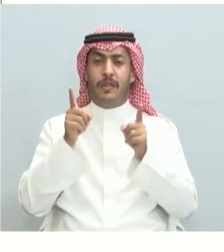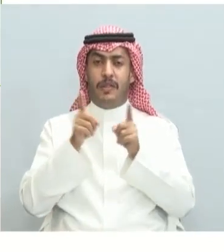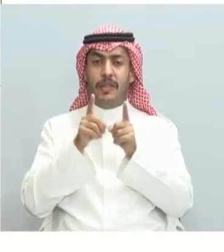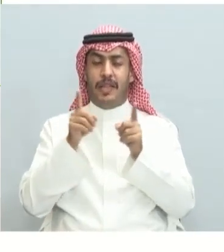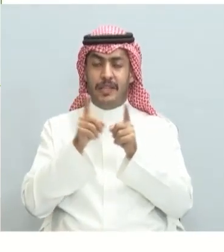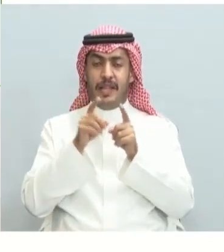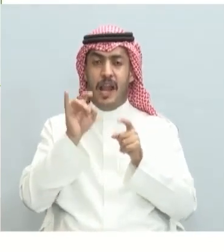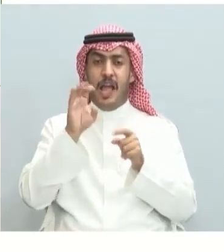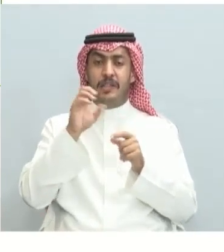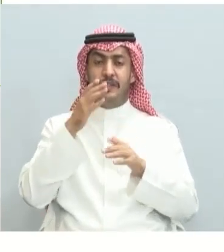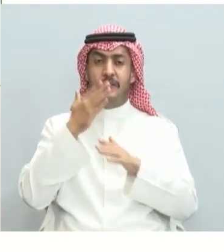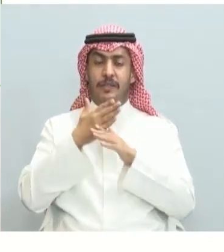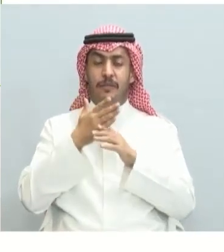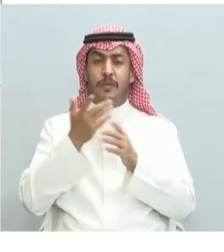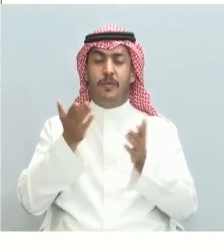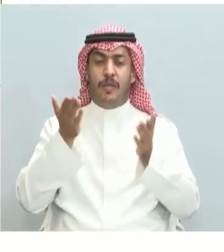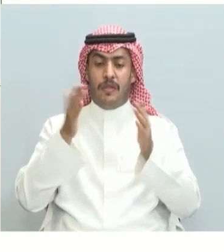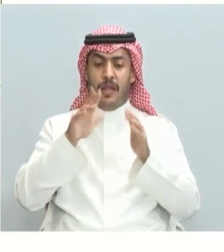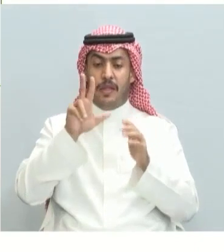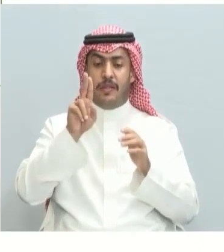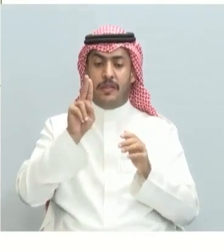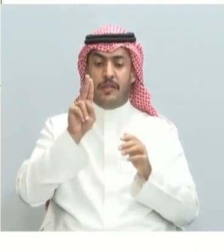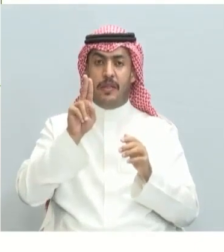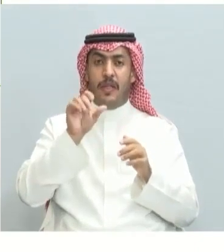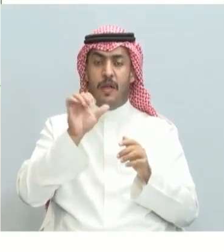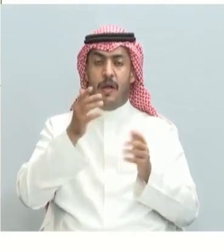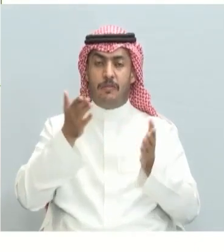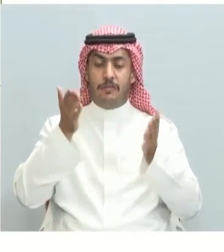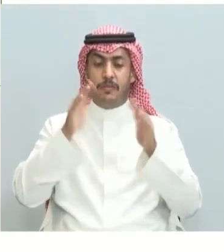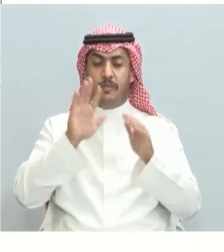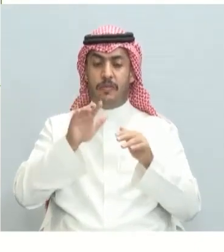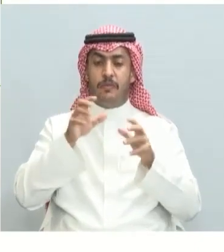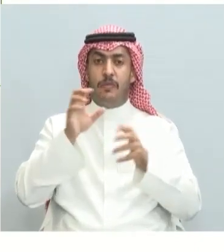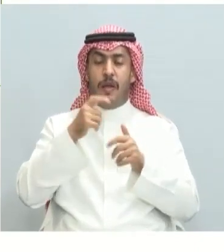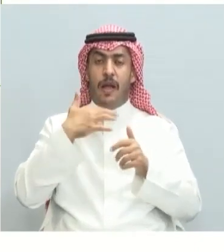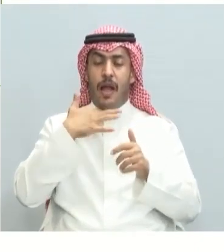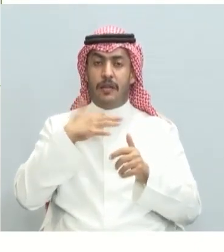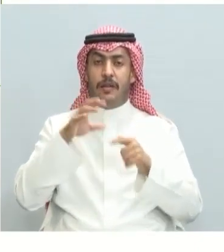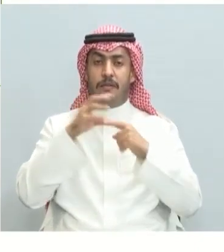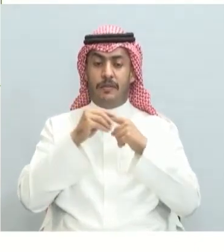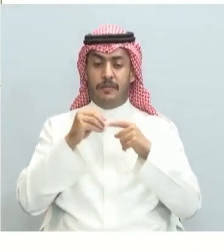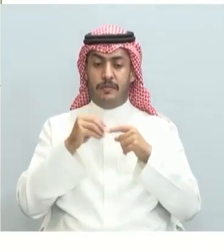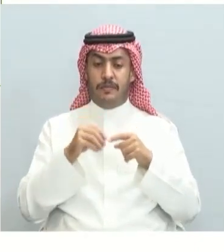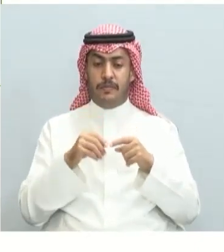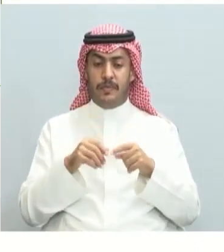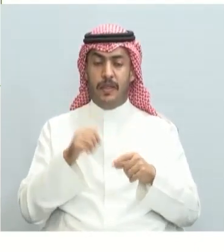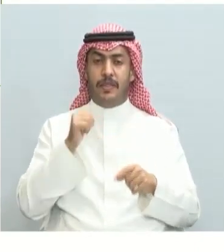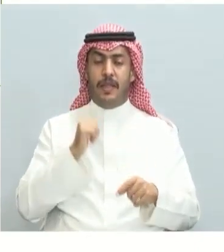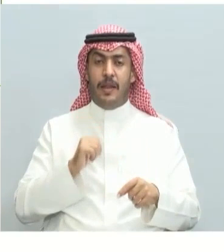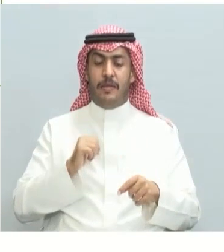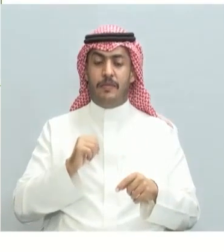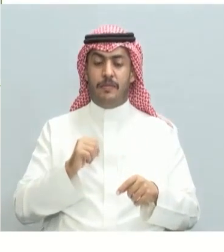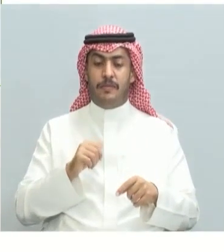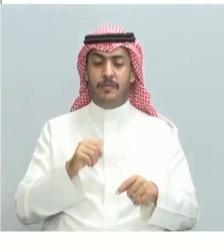الاجل بسبب التضخم اذا هنا انا لدي مشكله اقتصاديه وتناولنا اذا تتذكرون اعزائي الطلاب والطالبات